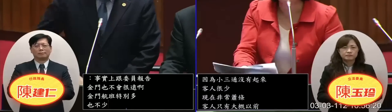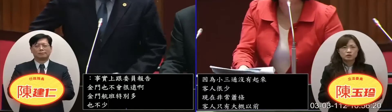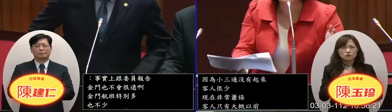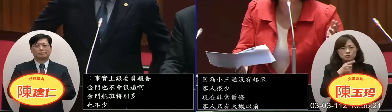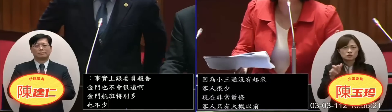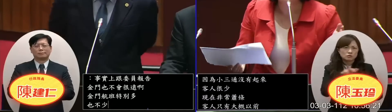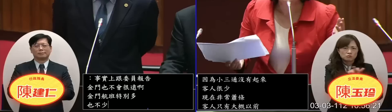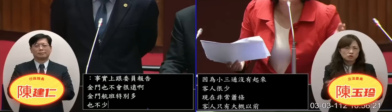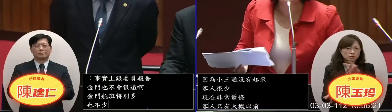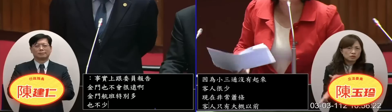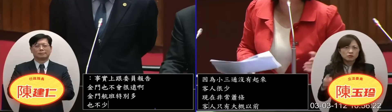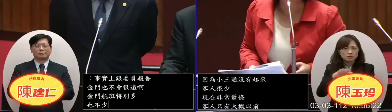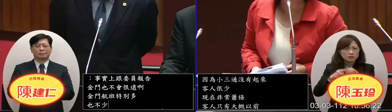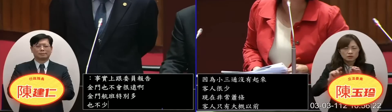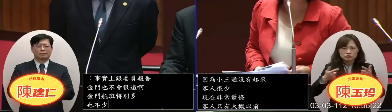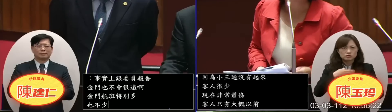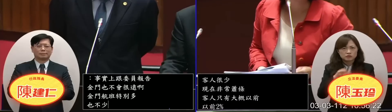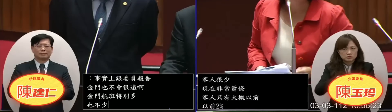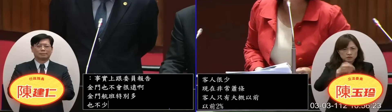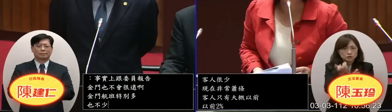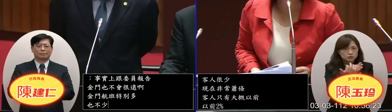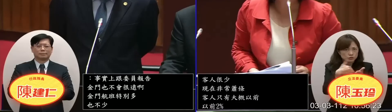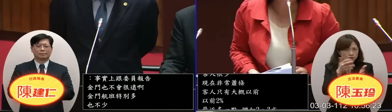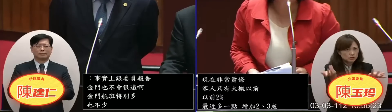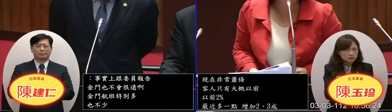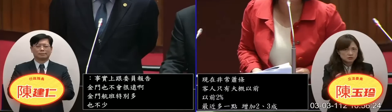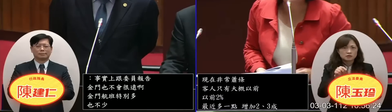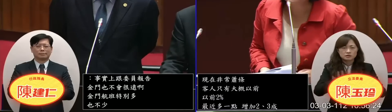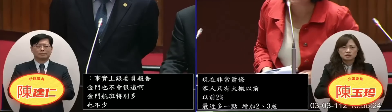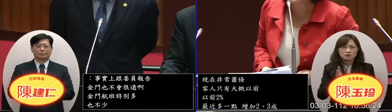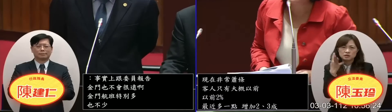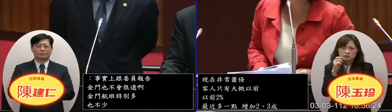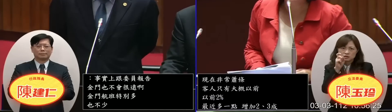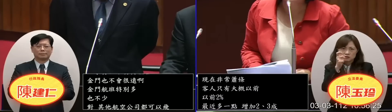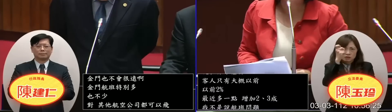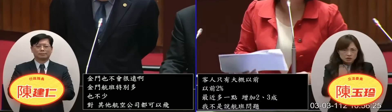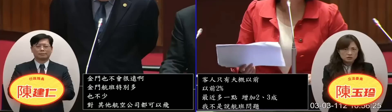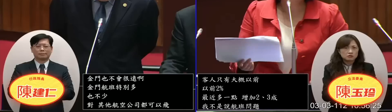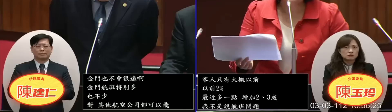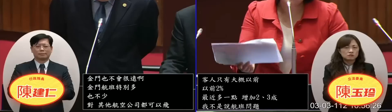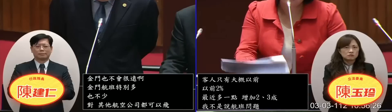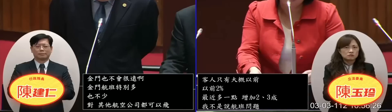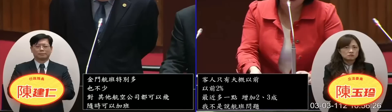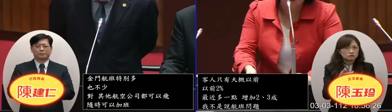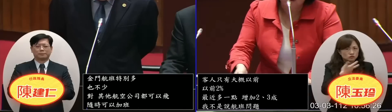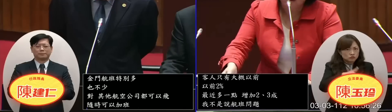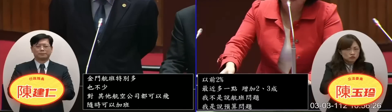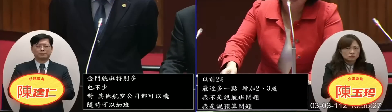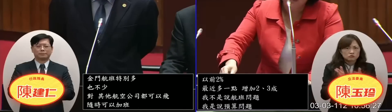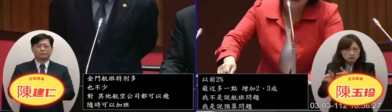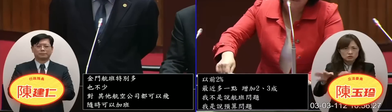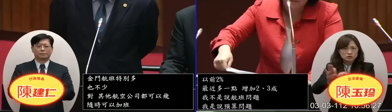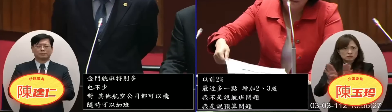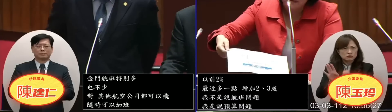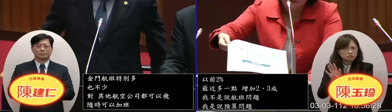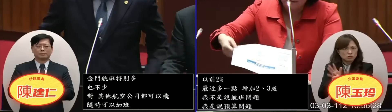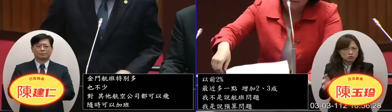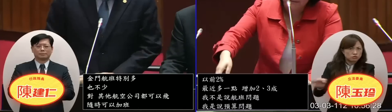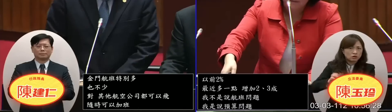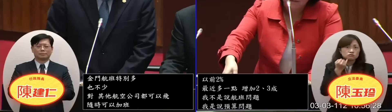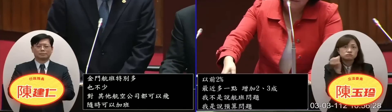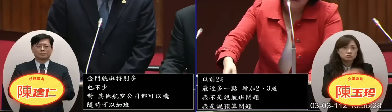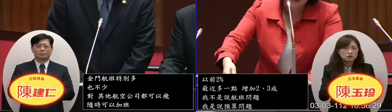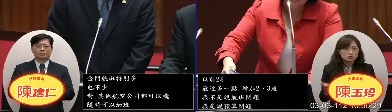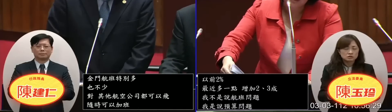航班的问题，我在说这个预算的问题。这次有几十亿的预算，是不是在这个部分 对金门的特别给我们一点帮助了。院